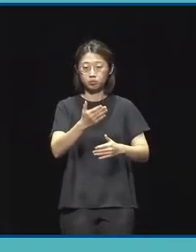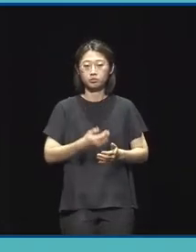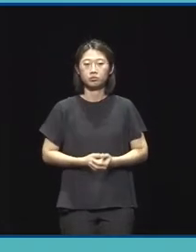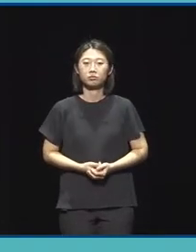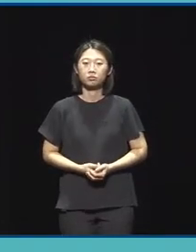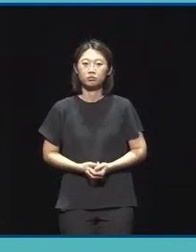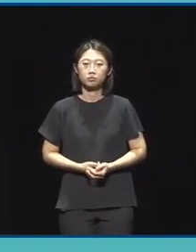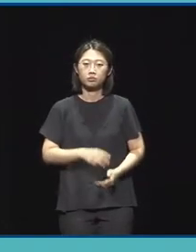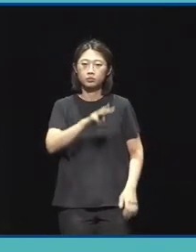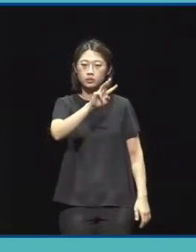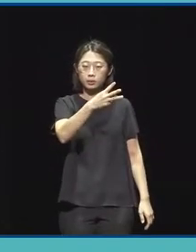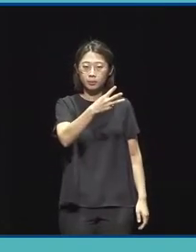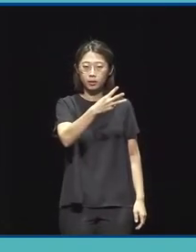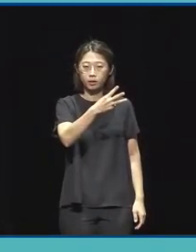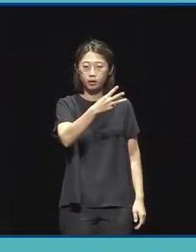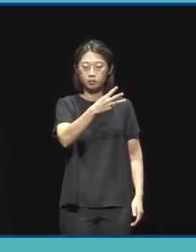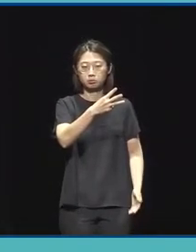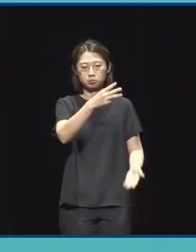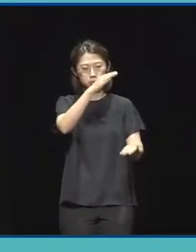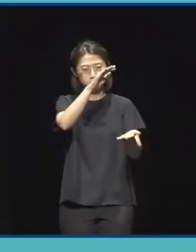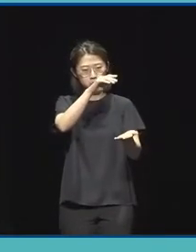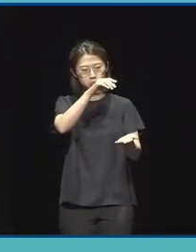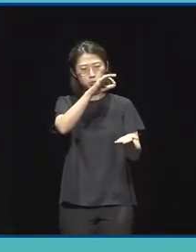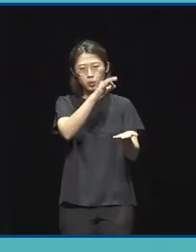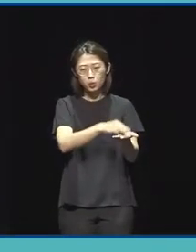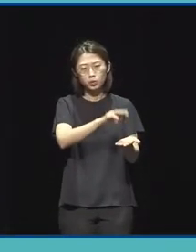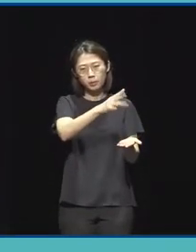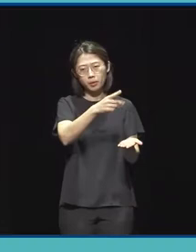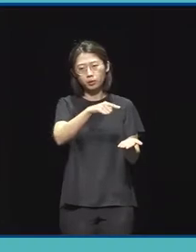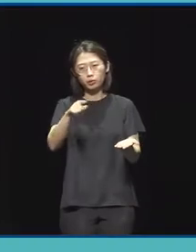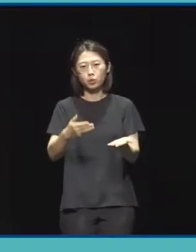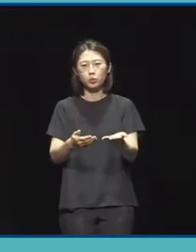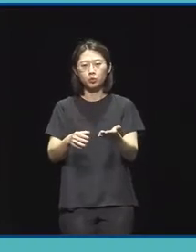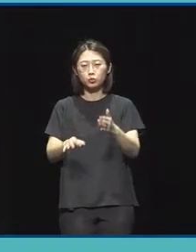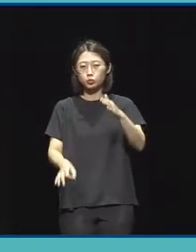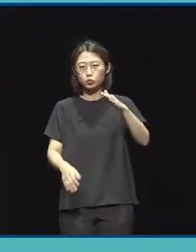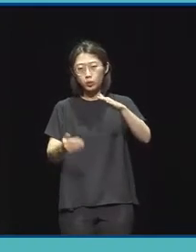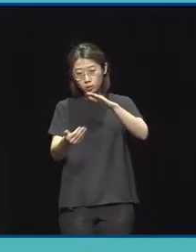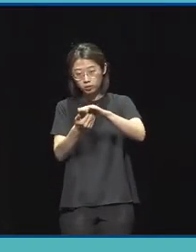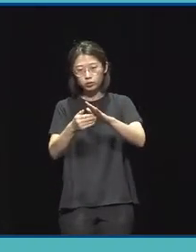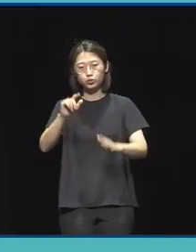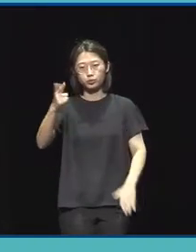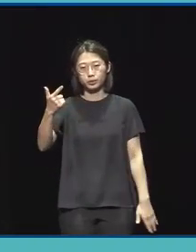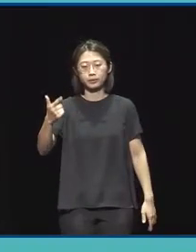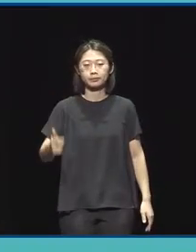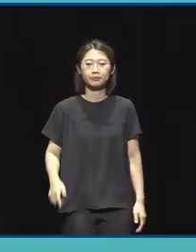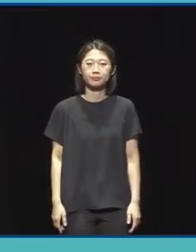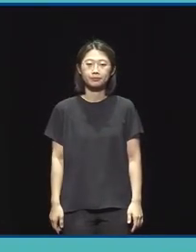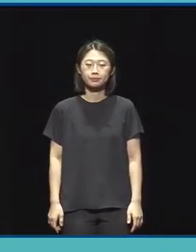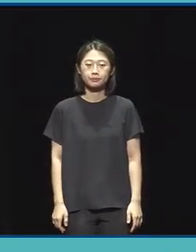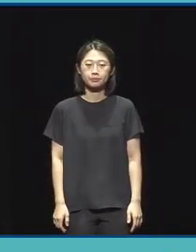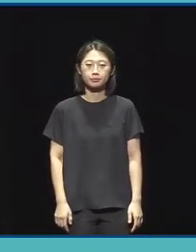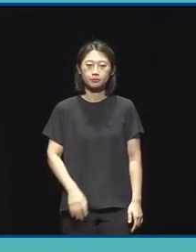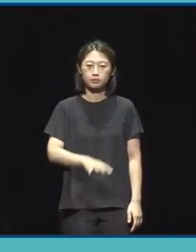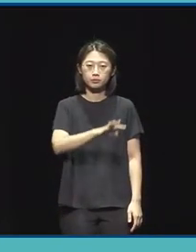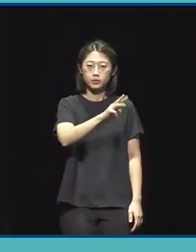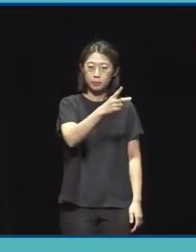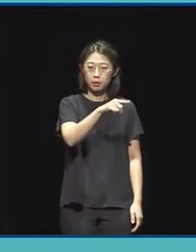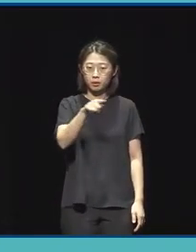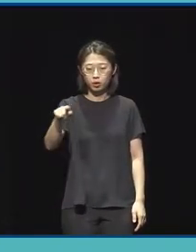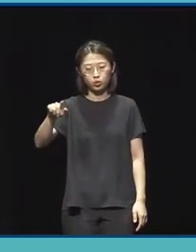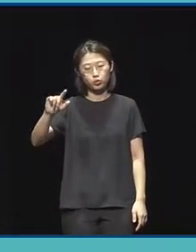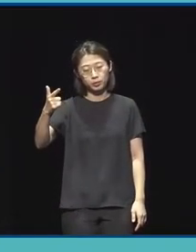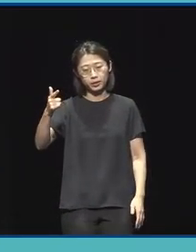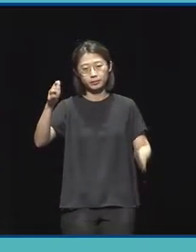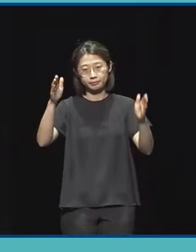회당 300에서 최저 300 최고 600만원이 구간들을 좀 확대를 했습니다 해당 400만원에서 800만원까지